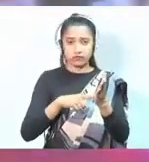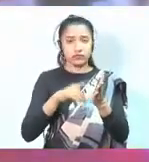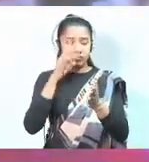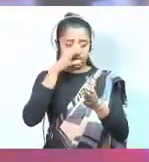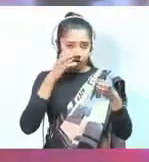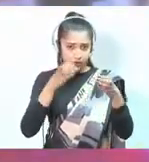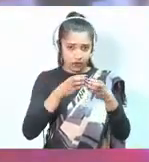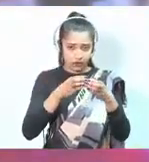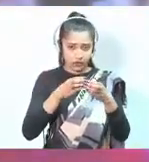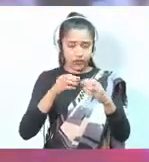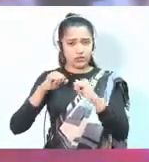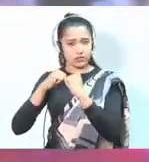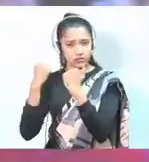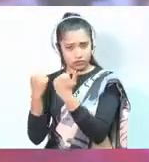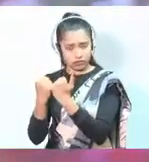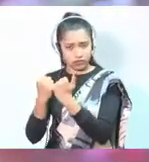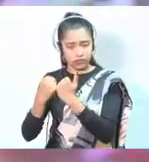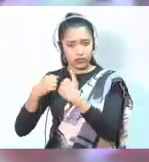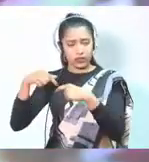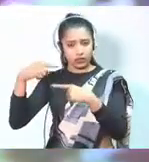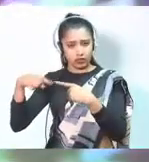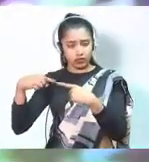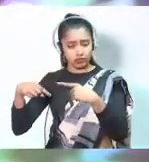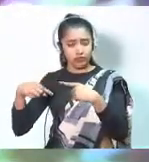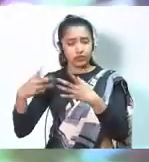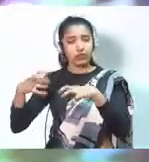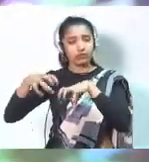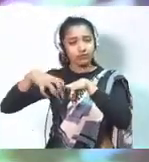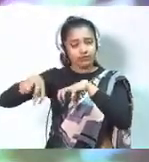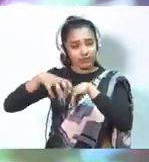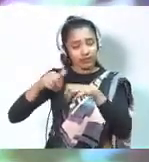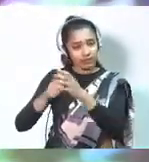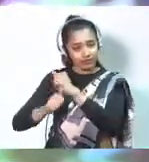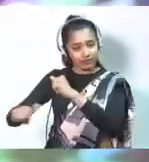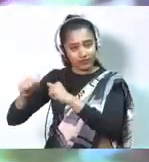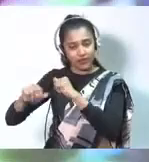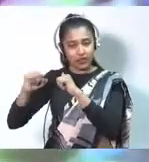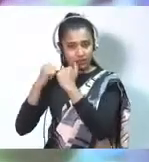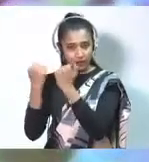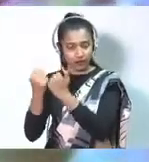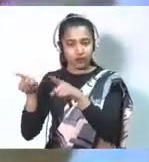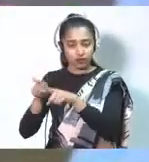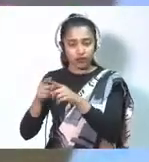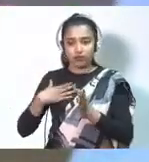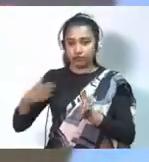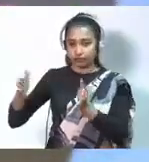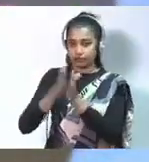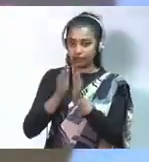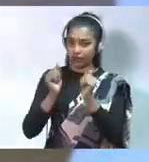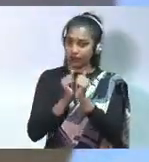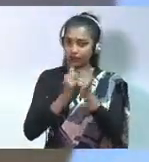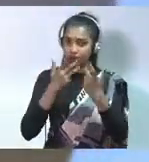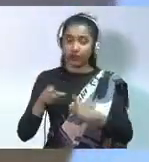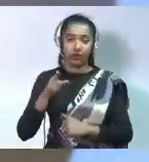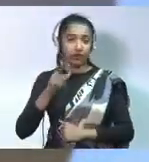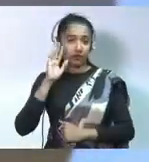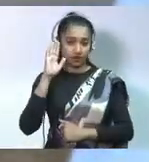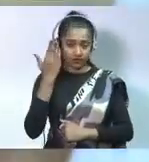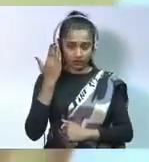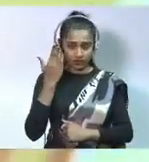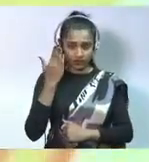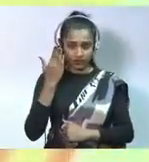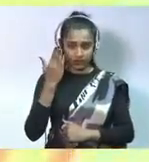සමිති, බහුජන සංවිධාන සමග එක්ව අප එක්ව කටයුතු කොට තිබෙනවා. ඒක විශේෂත්වයක්.